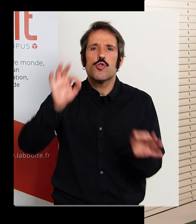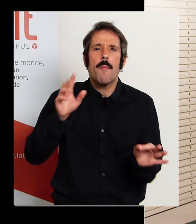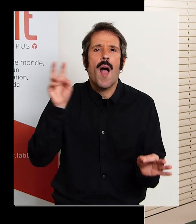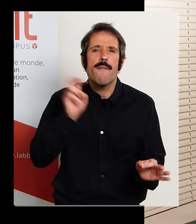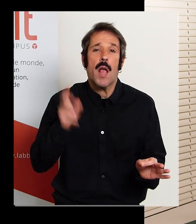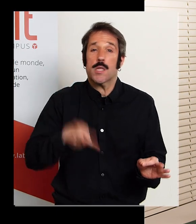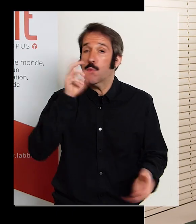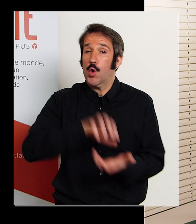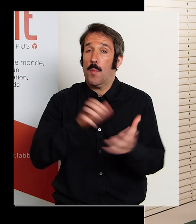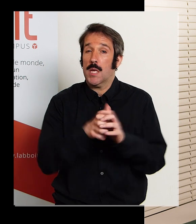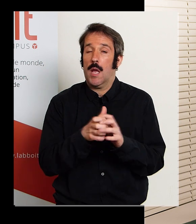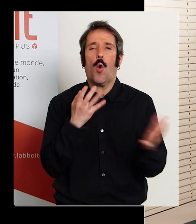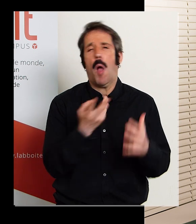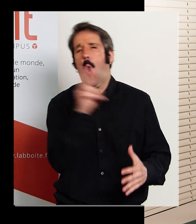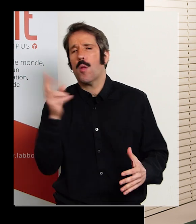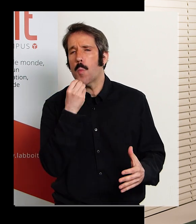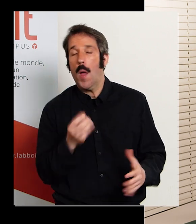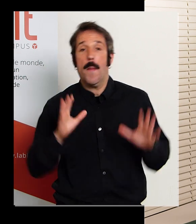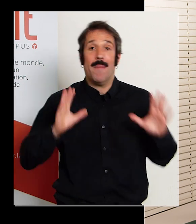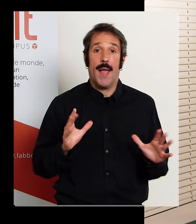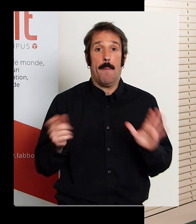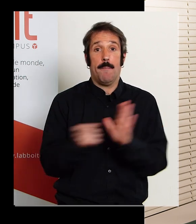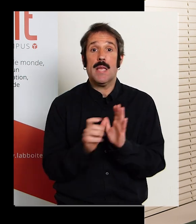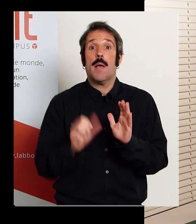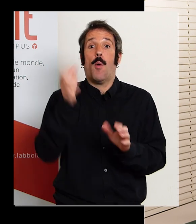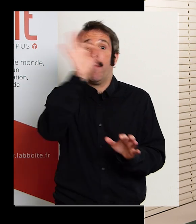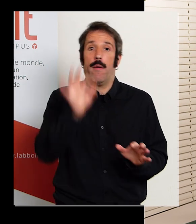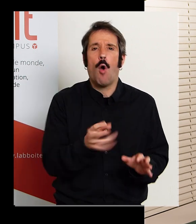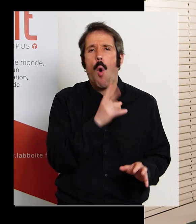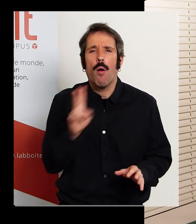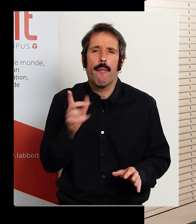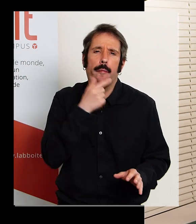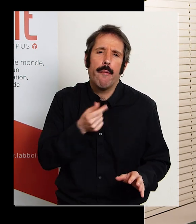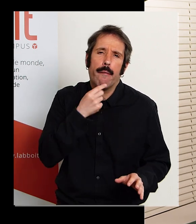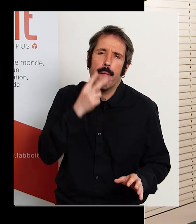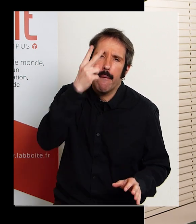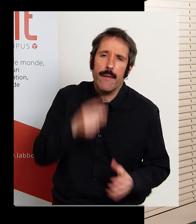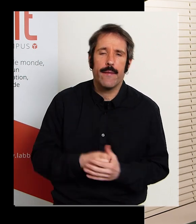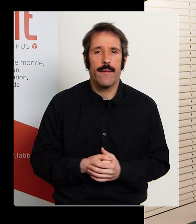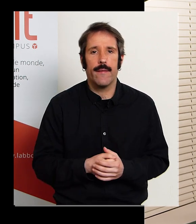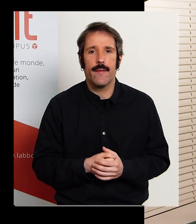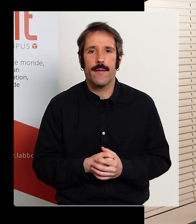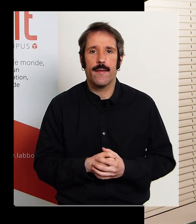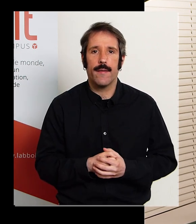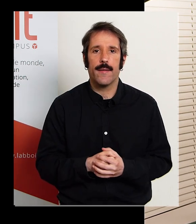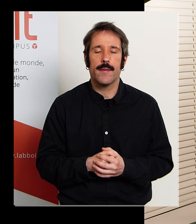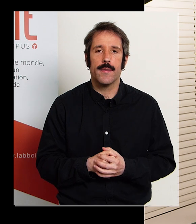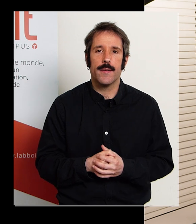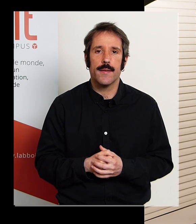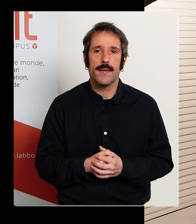L'enfilage du chemin vert est le plus compliqué des 4, mais dès que vous aurez réussi à faire celui-là, les autres, ce sera un jeu d'enfant.